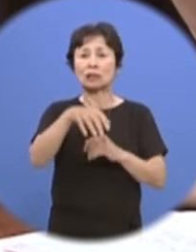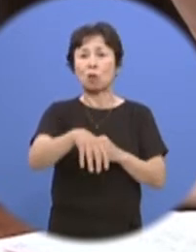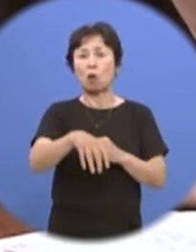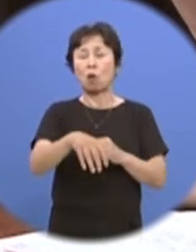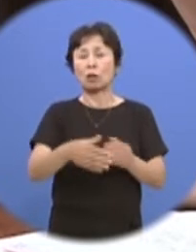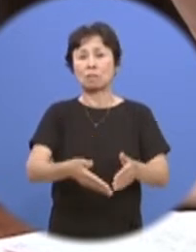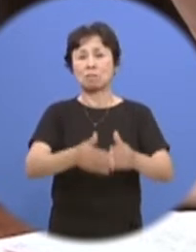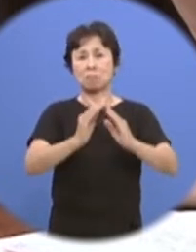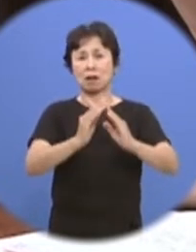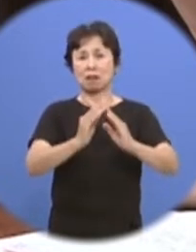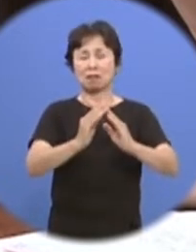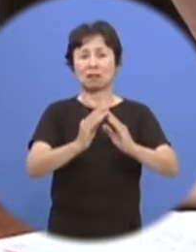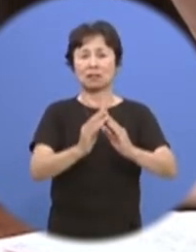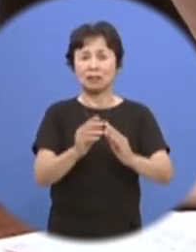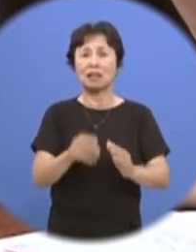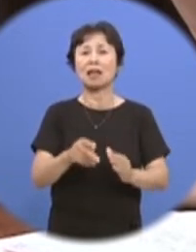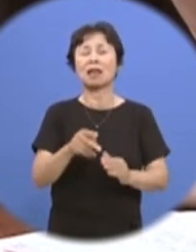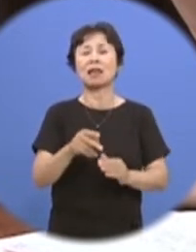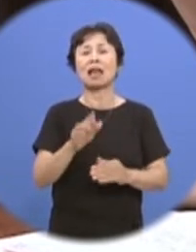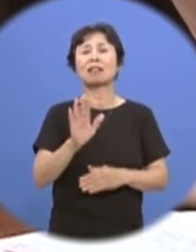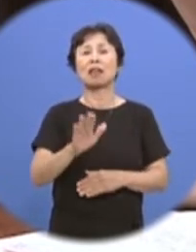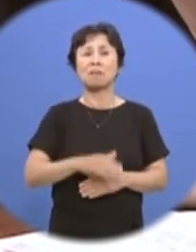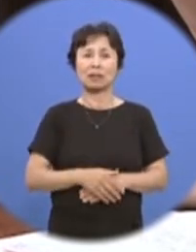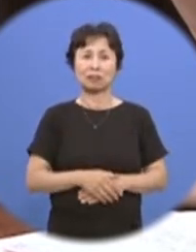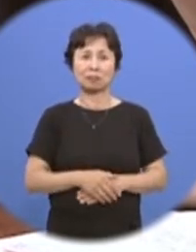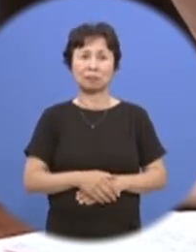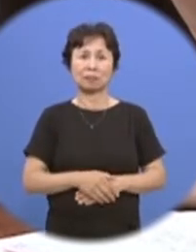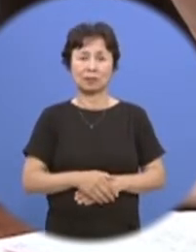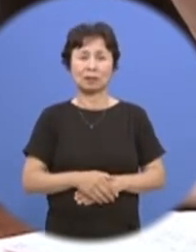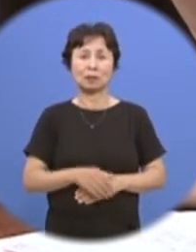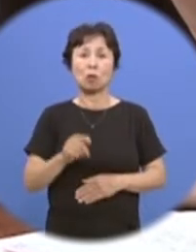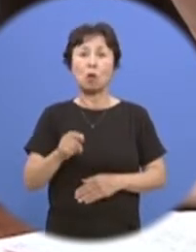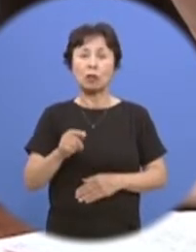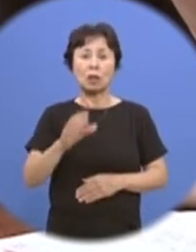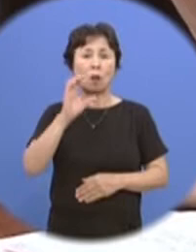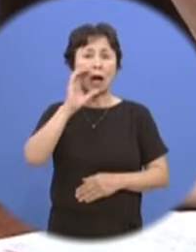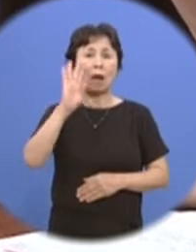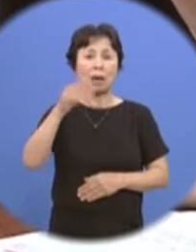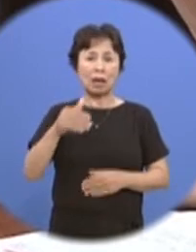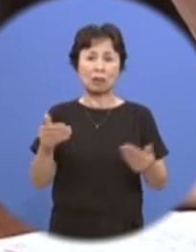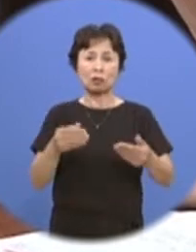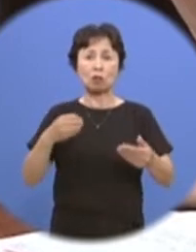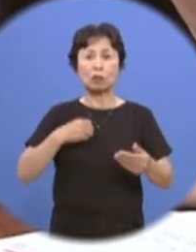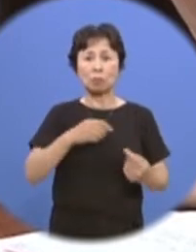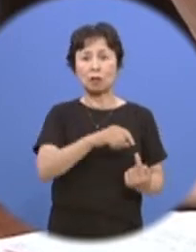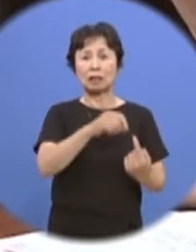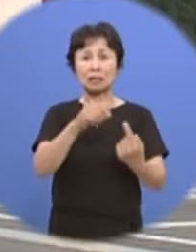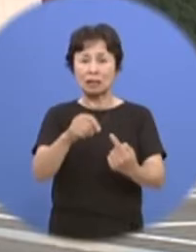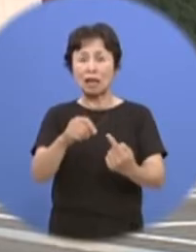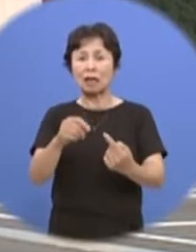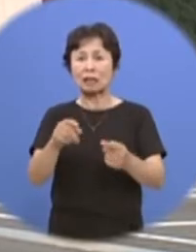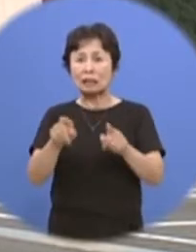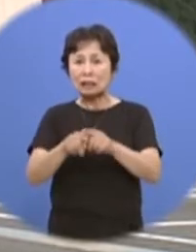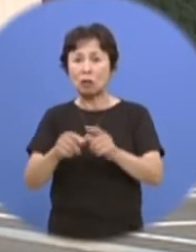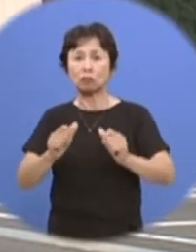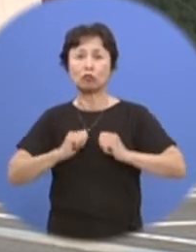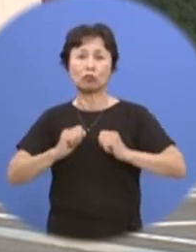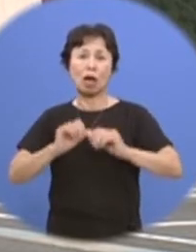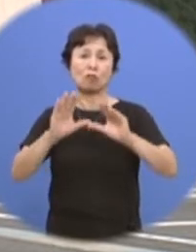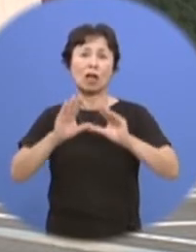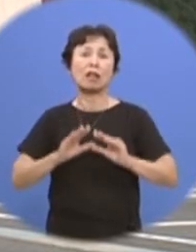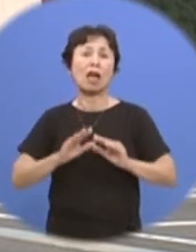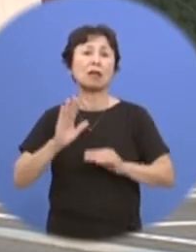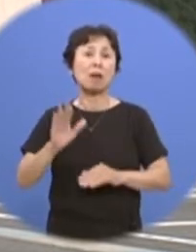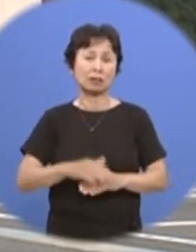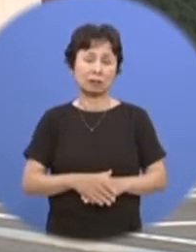術センターというところなんですね、はい、で和歌山県の職員もですね一緒に訓練をしてもらったりしてます、その合わせてこ